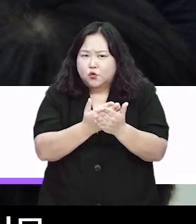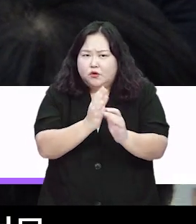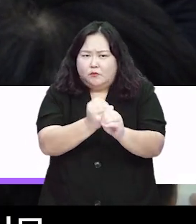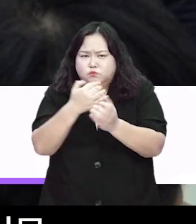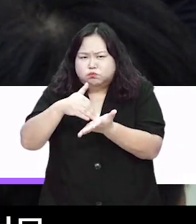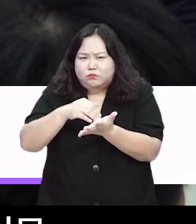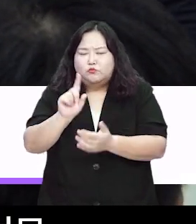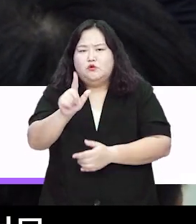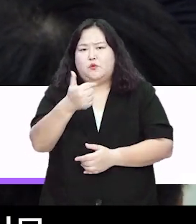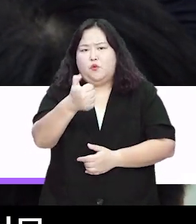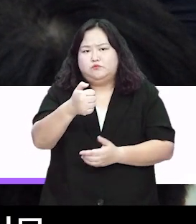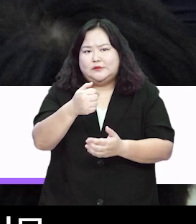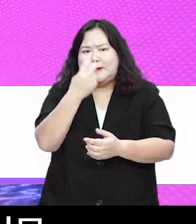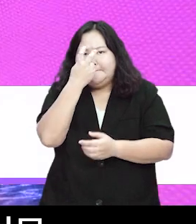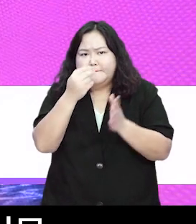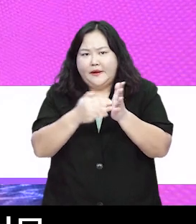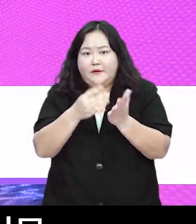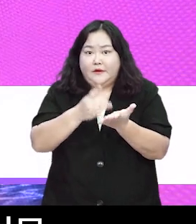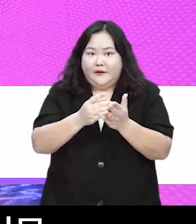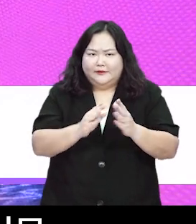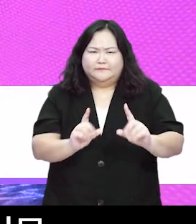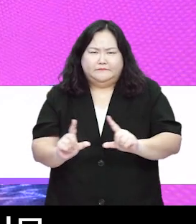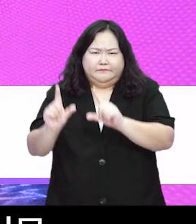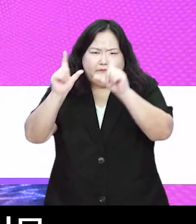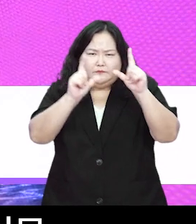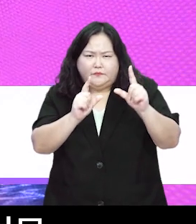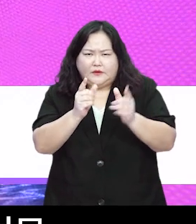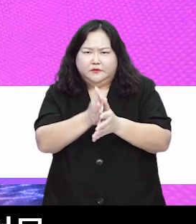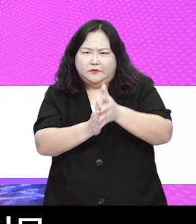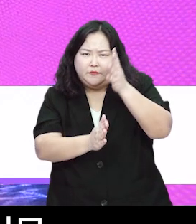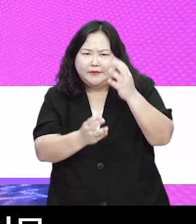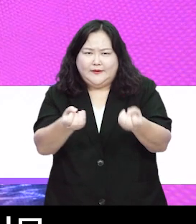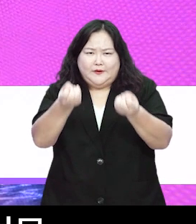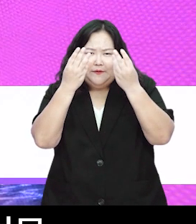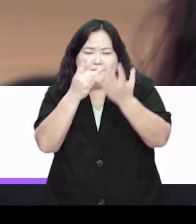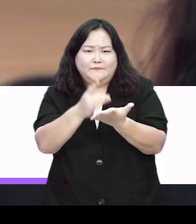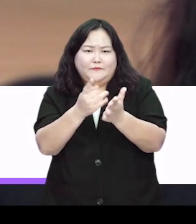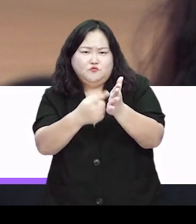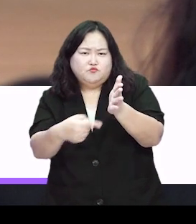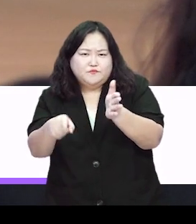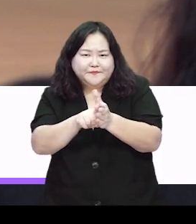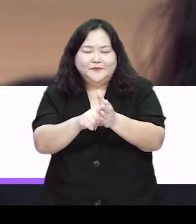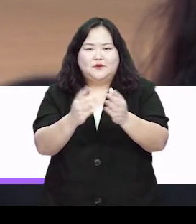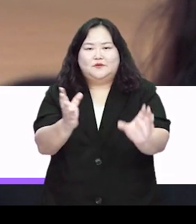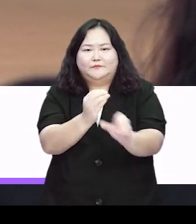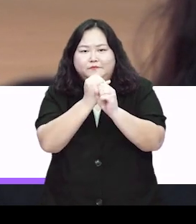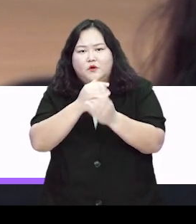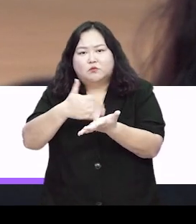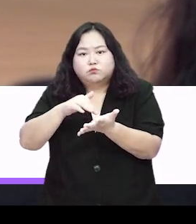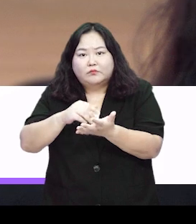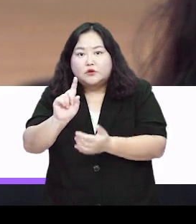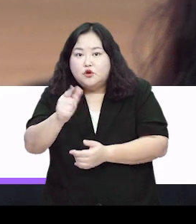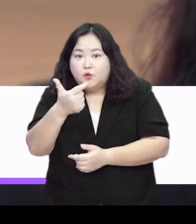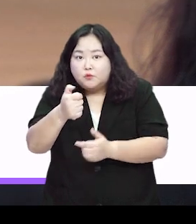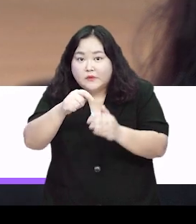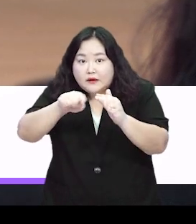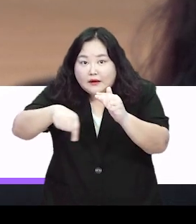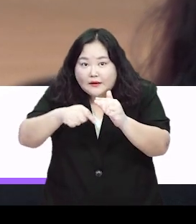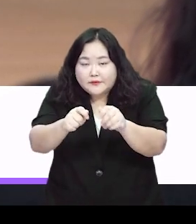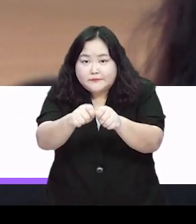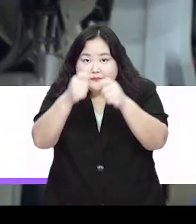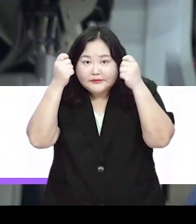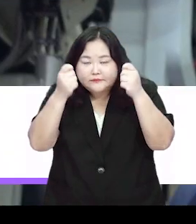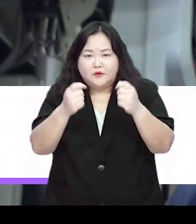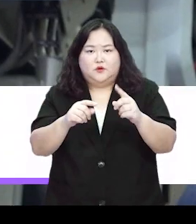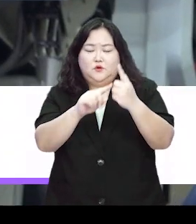지난 17일 삶의질이 높은 도시 새롭게 빛나는 천안을 위한 조요 원무 6006 건을 점검하는 상반기